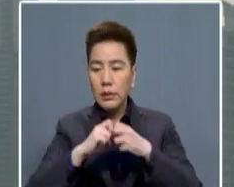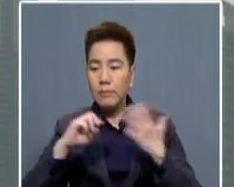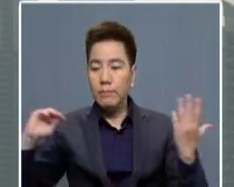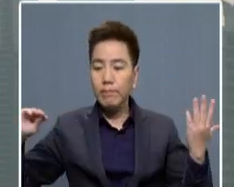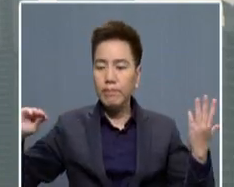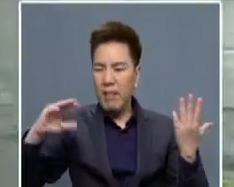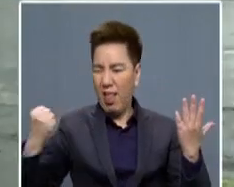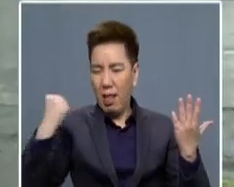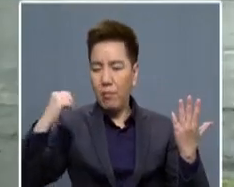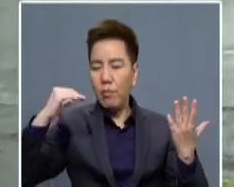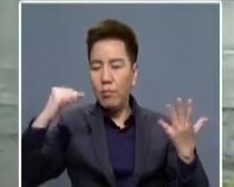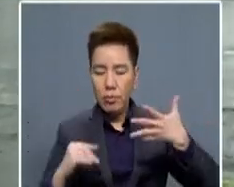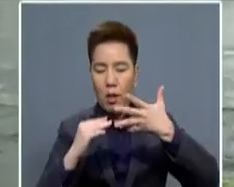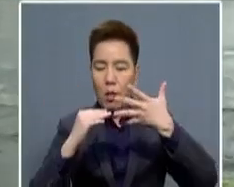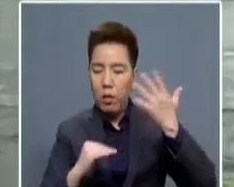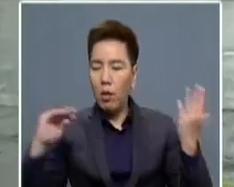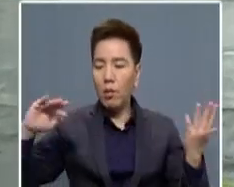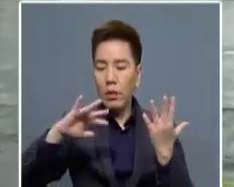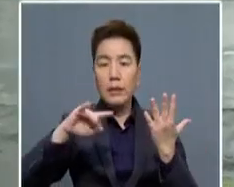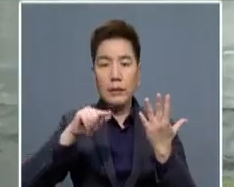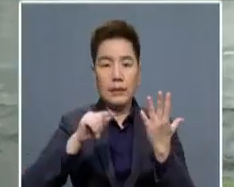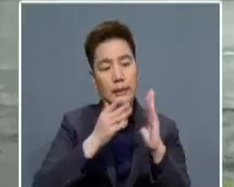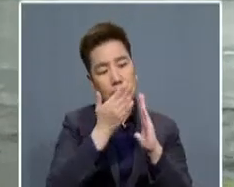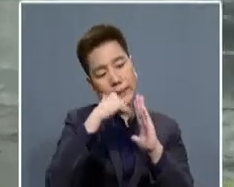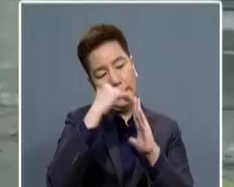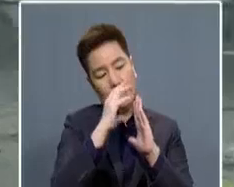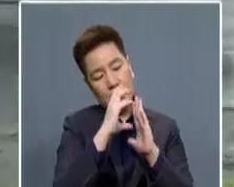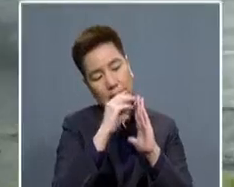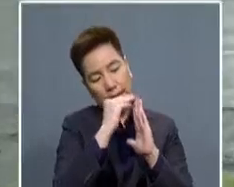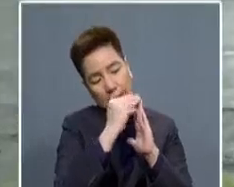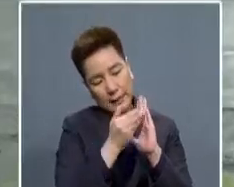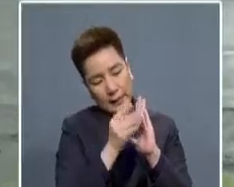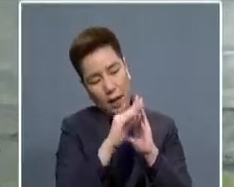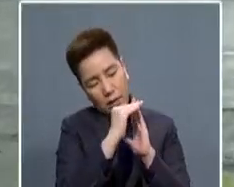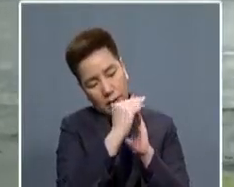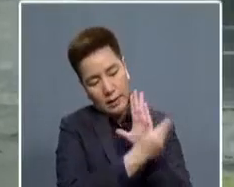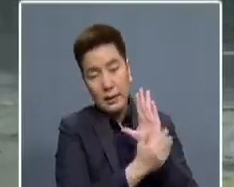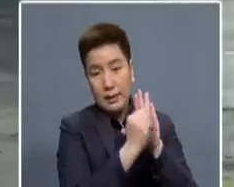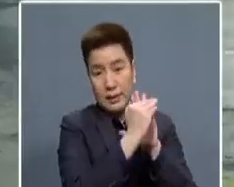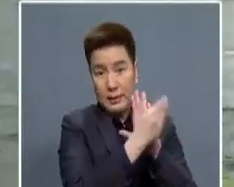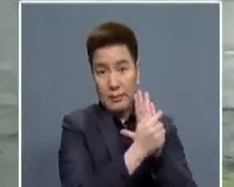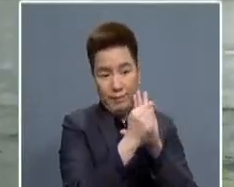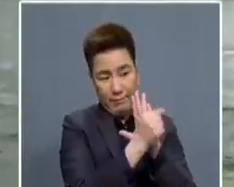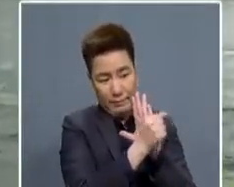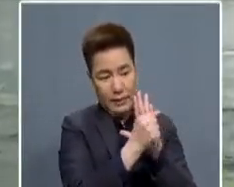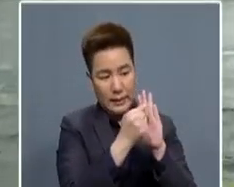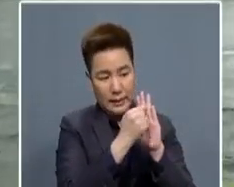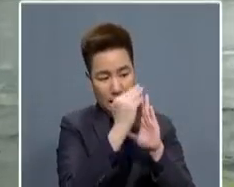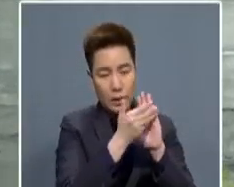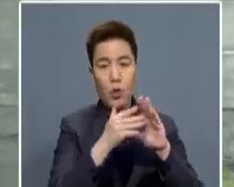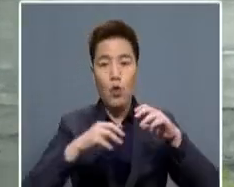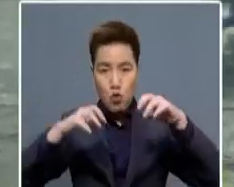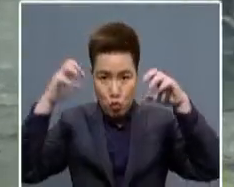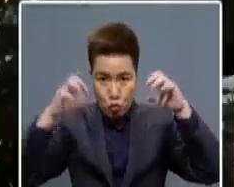ครับจะทำให้บริเวณภาคตะวันออกอ่ะภาคภาคเหนือต่อการด้านตะวันออกและภาคตะวันออกเฉียงเหนือตอนบนยังคงมีฝนเพิ่มขึ้น